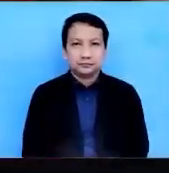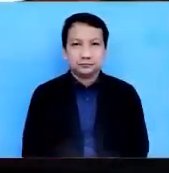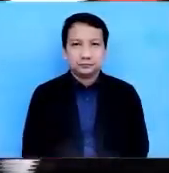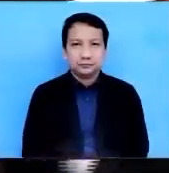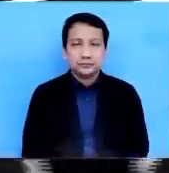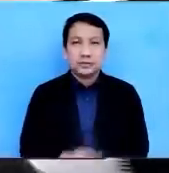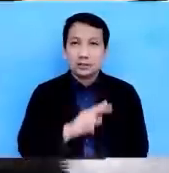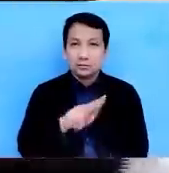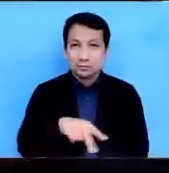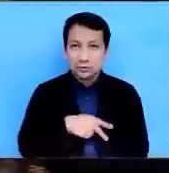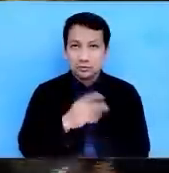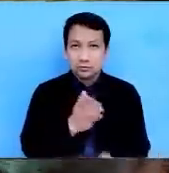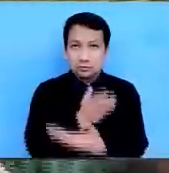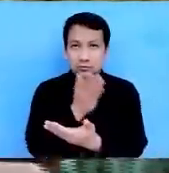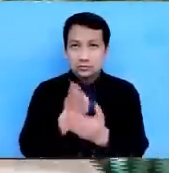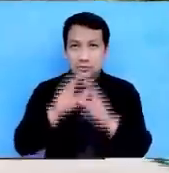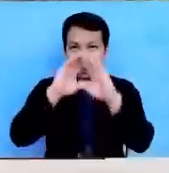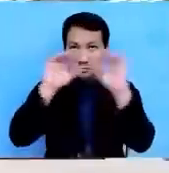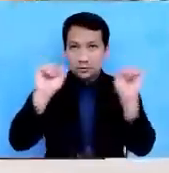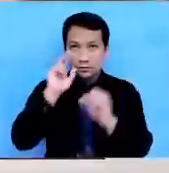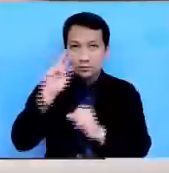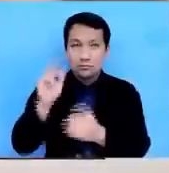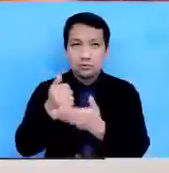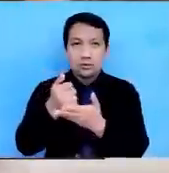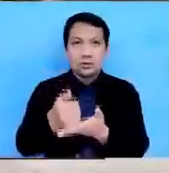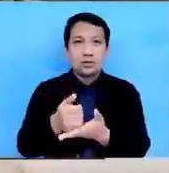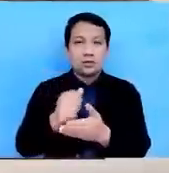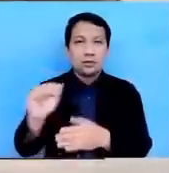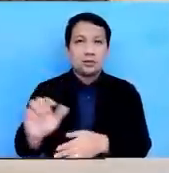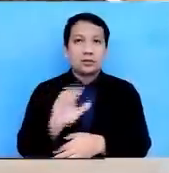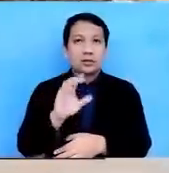Personal na inilapit ni Pangulong Bongbong Marcos sa Asian